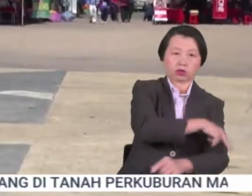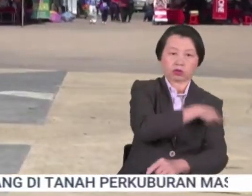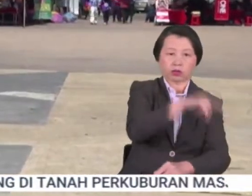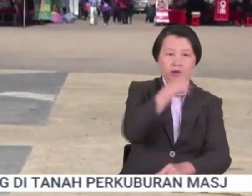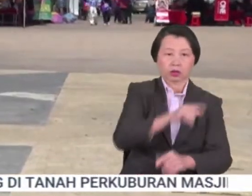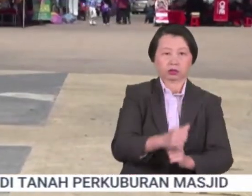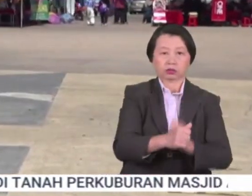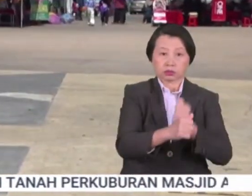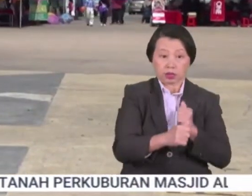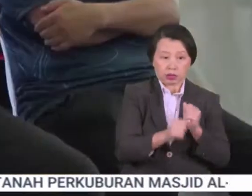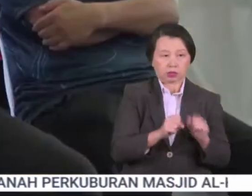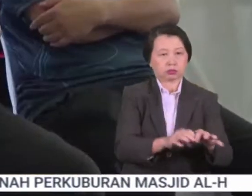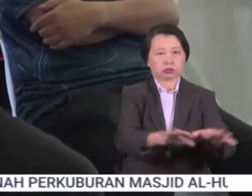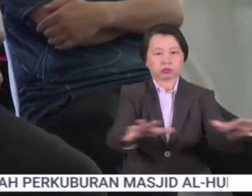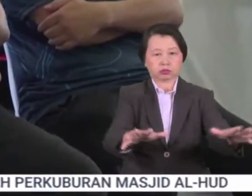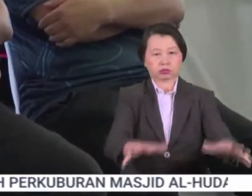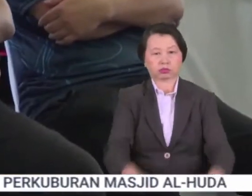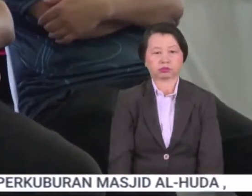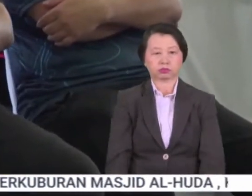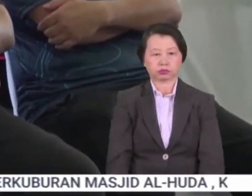mengelak penularan